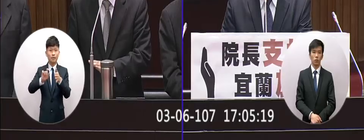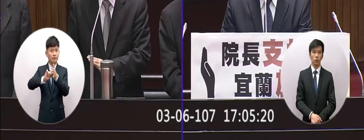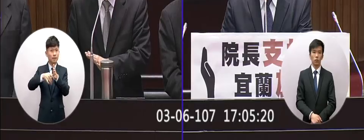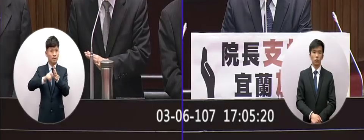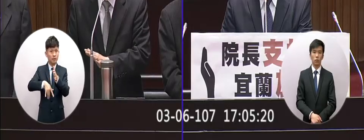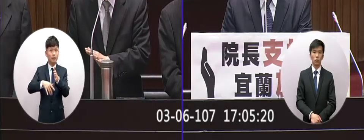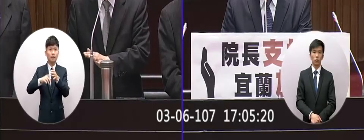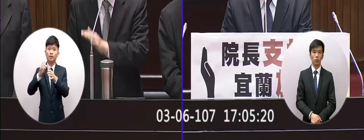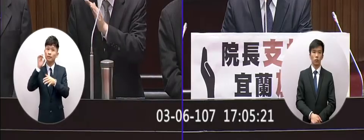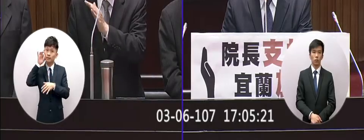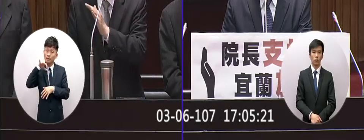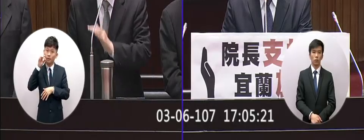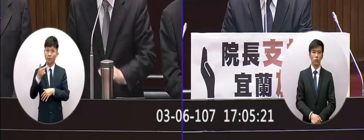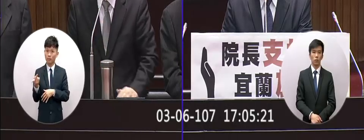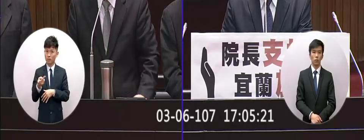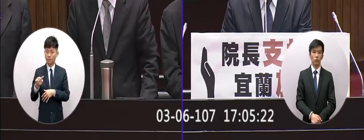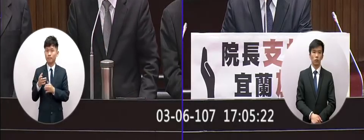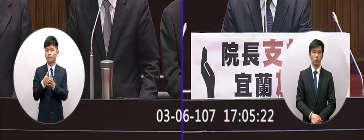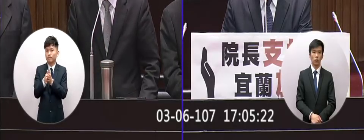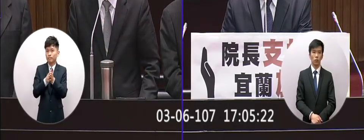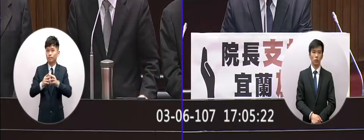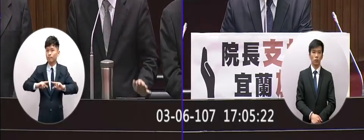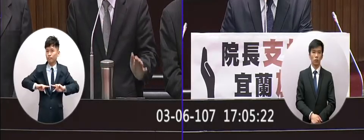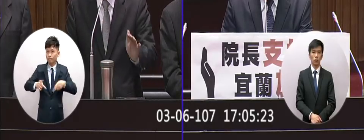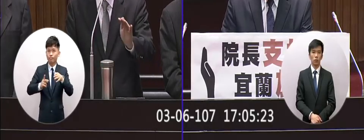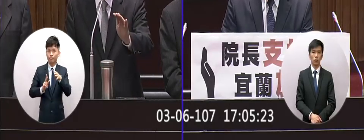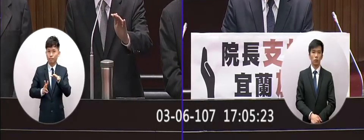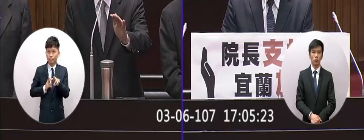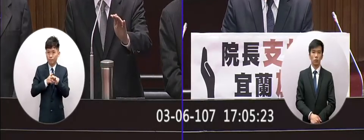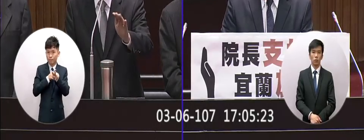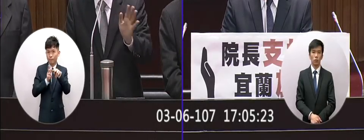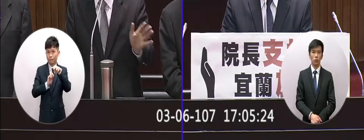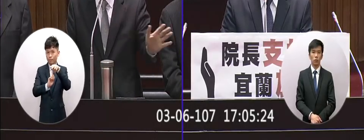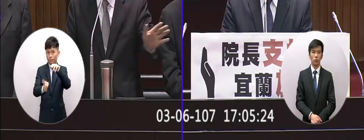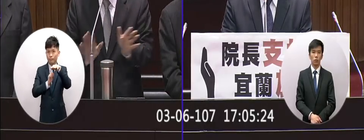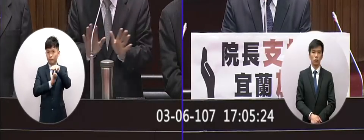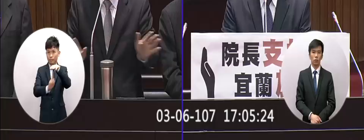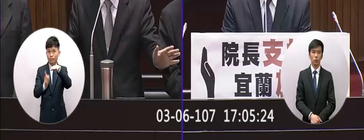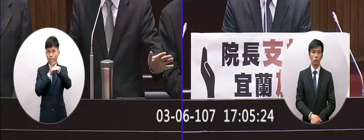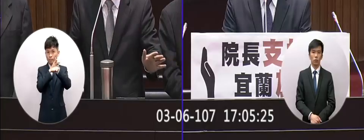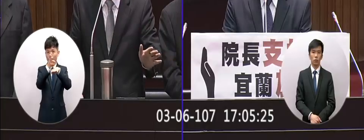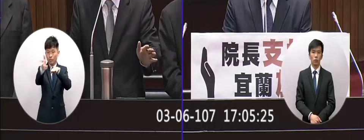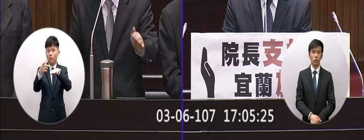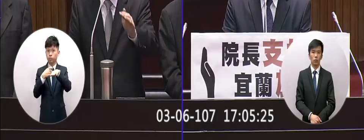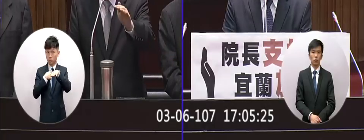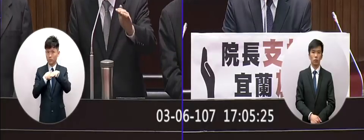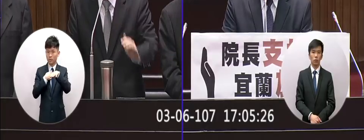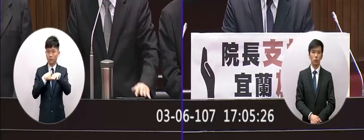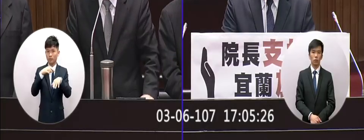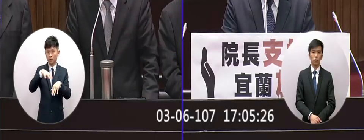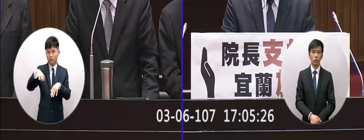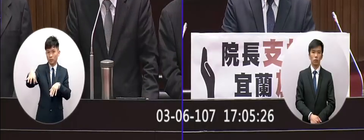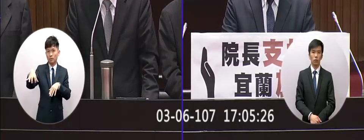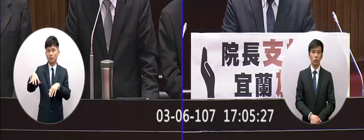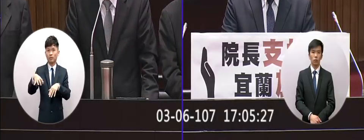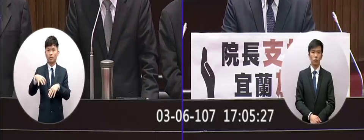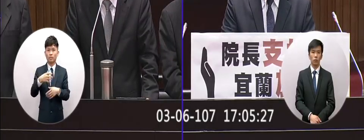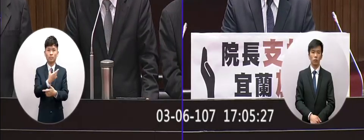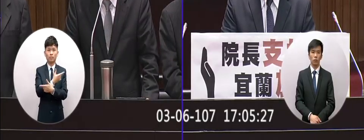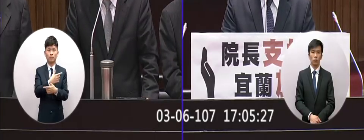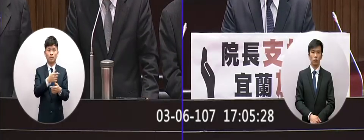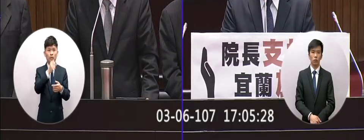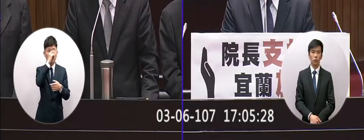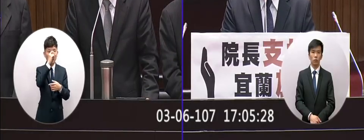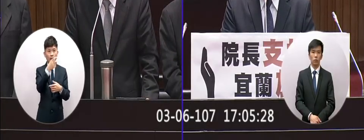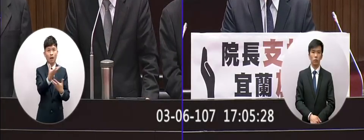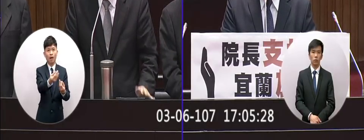化也在要求这个高架化，所以不会说后这些城市亏待宜兰呐。